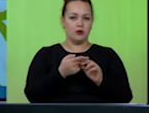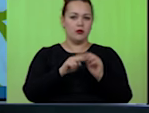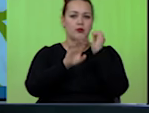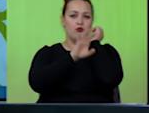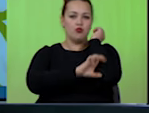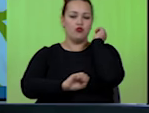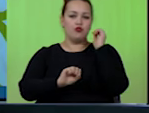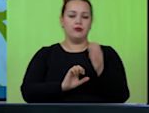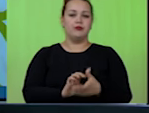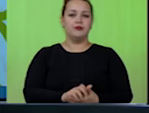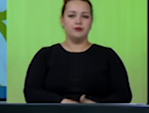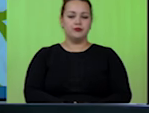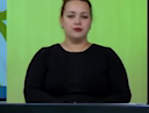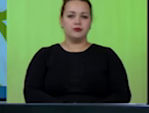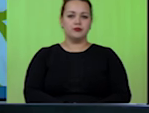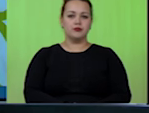последнее задание.